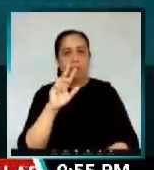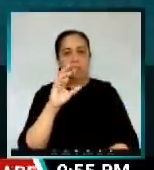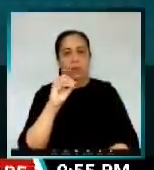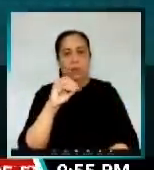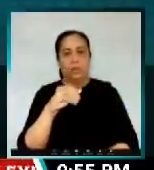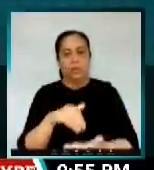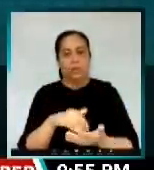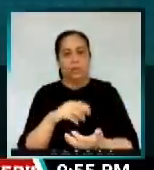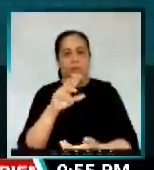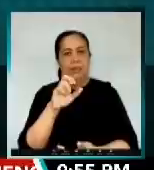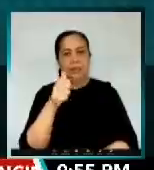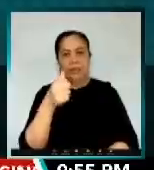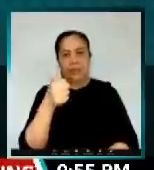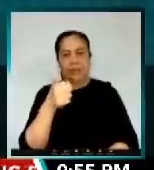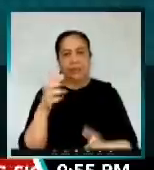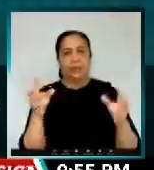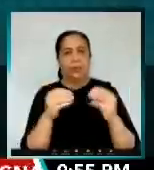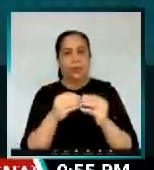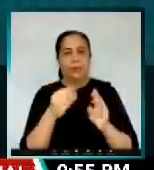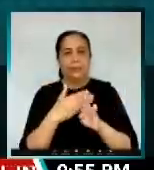603,310 na ang total recoveries.